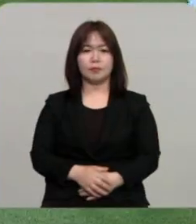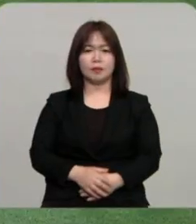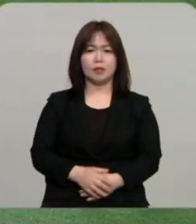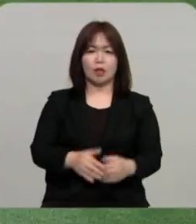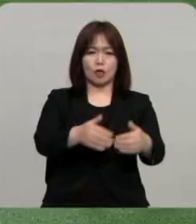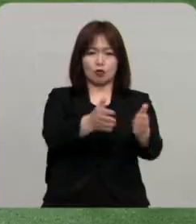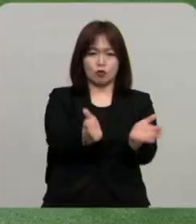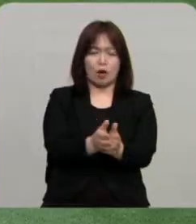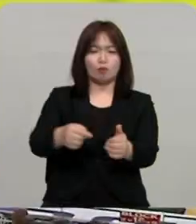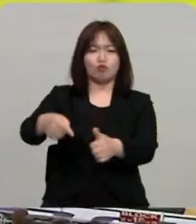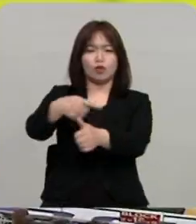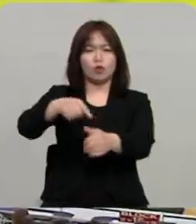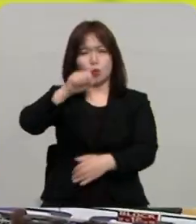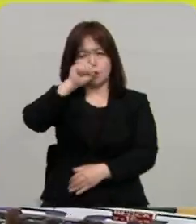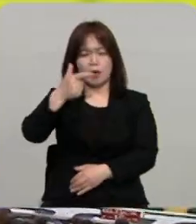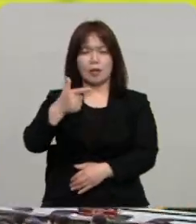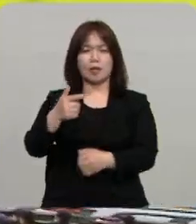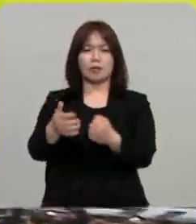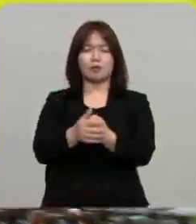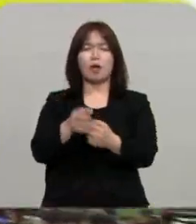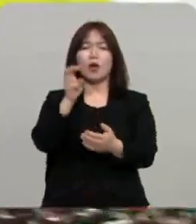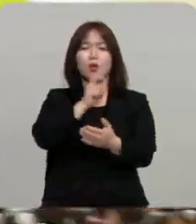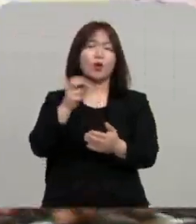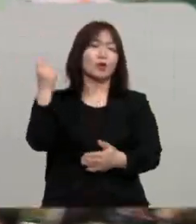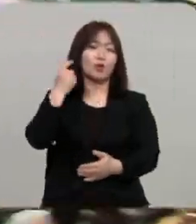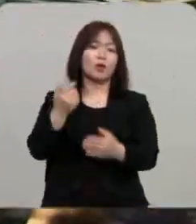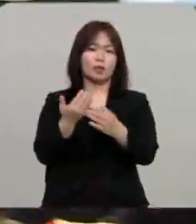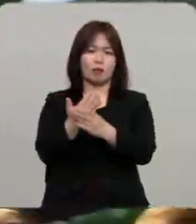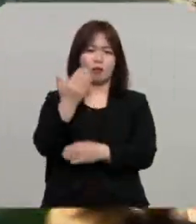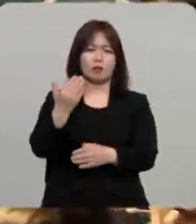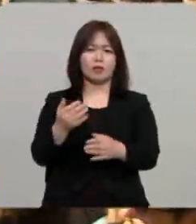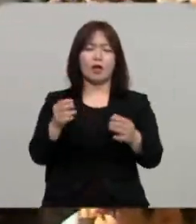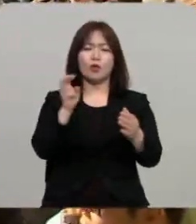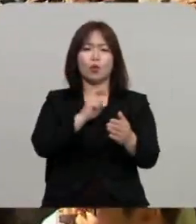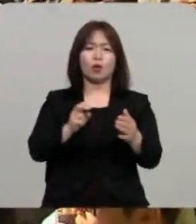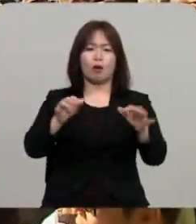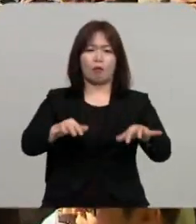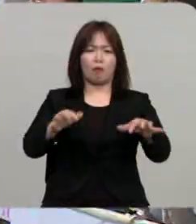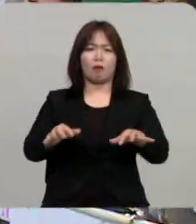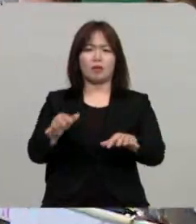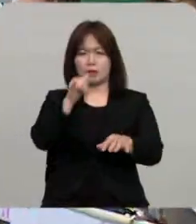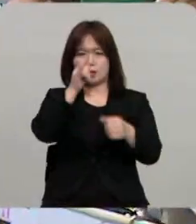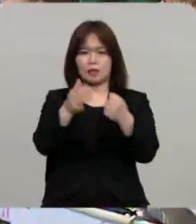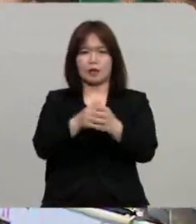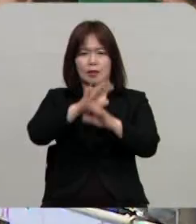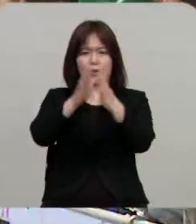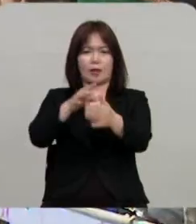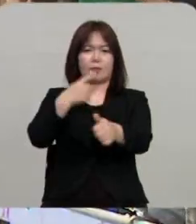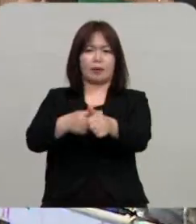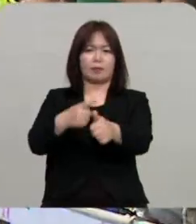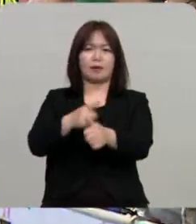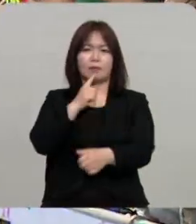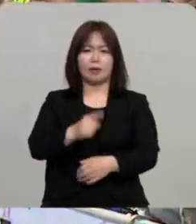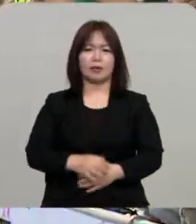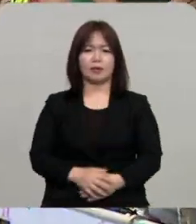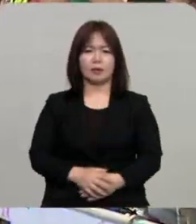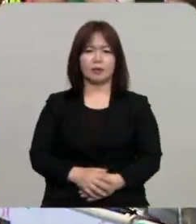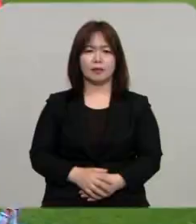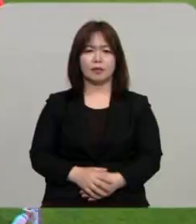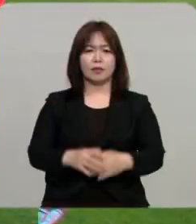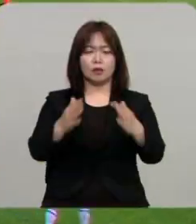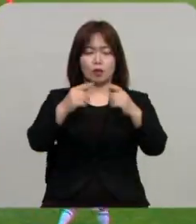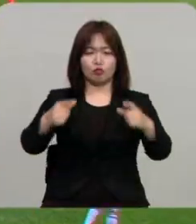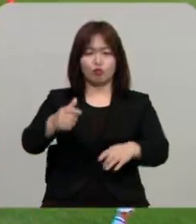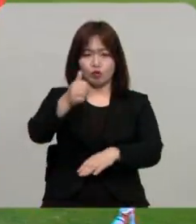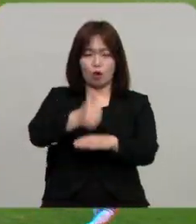구단이 분위기 전환을 위해 음향기기를 이용해 응원가를 틀자 원색적인 비난이 또 이어집니다. 전북은